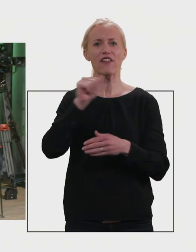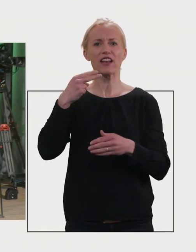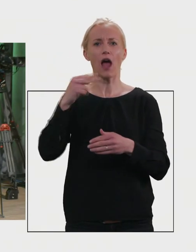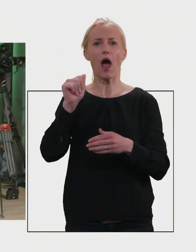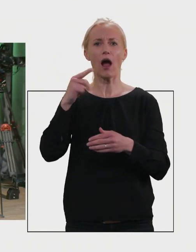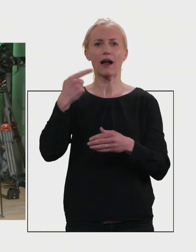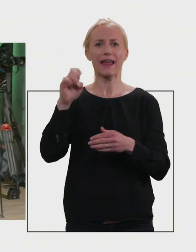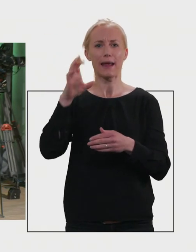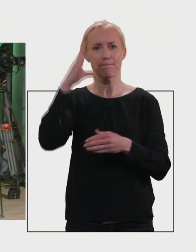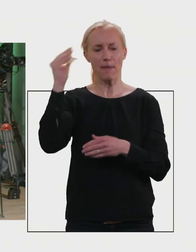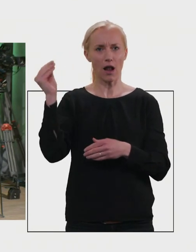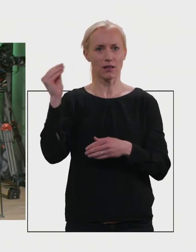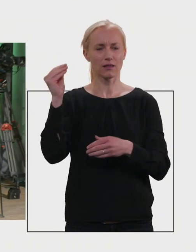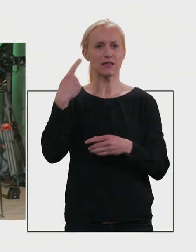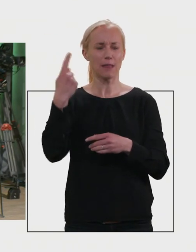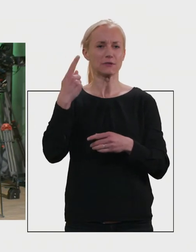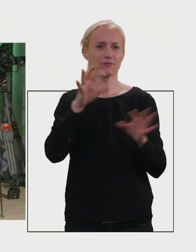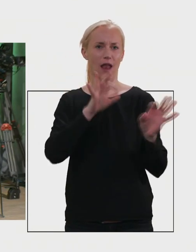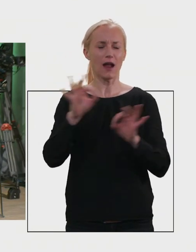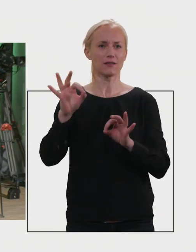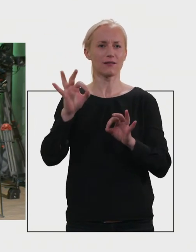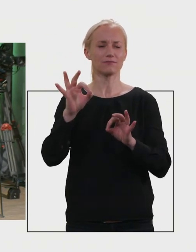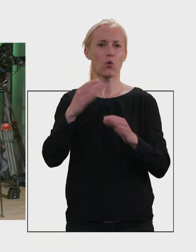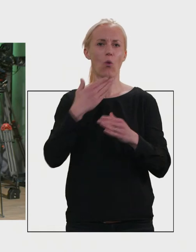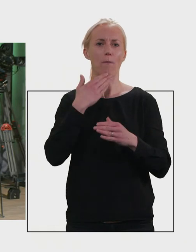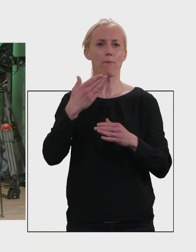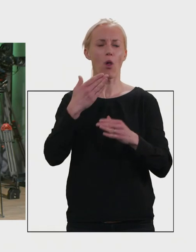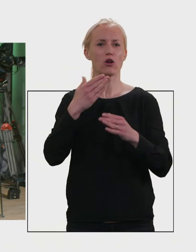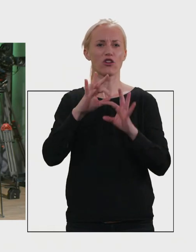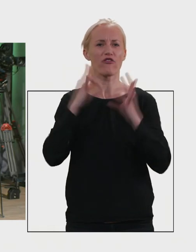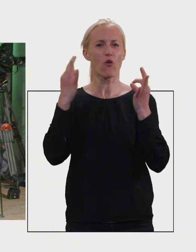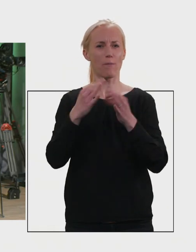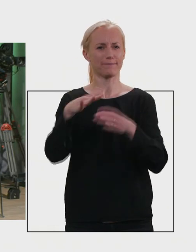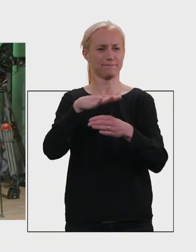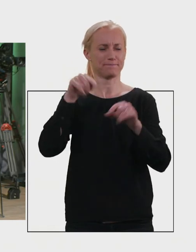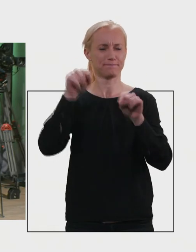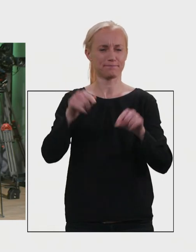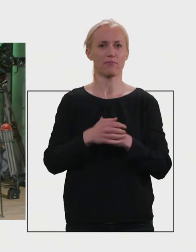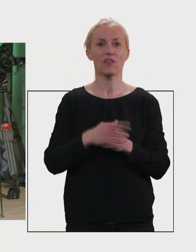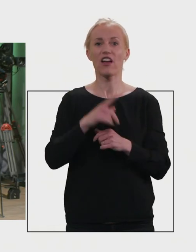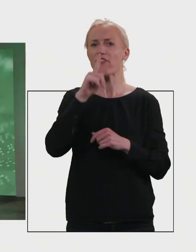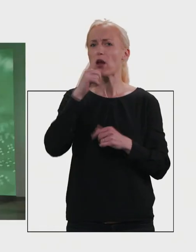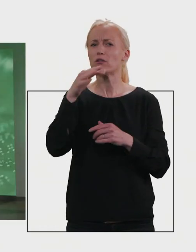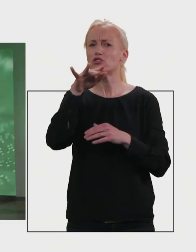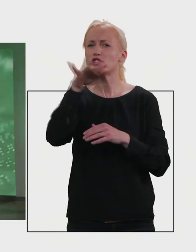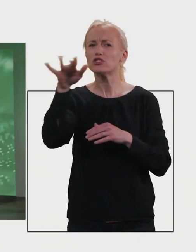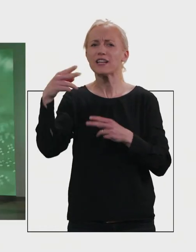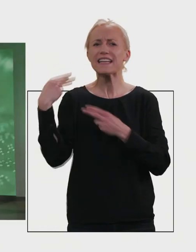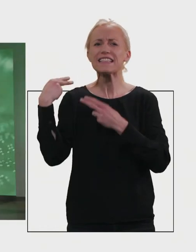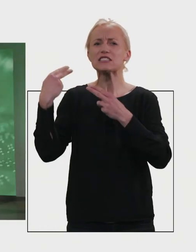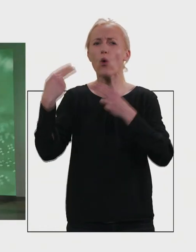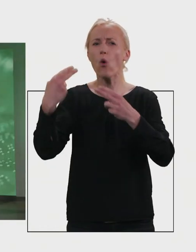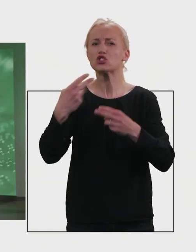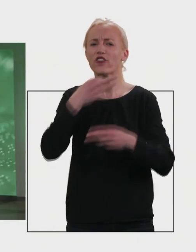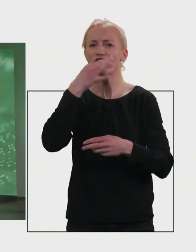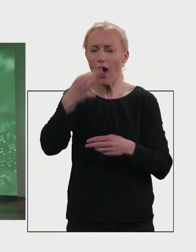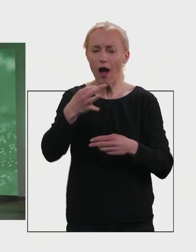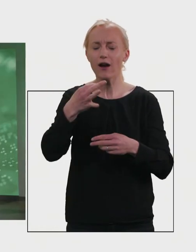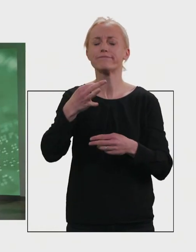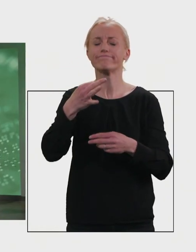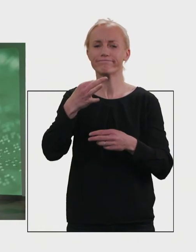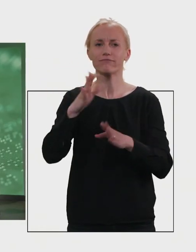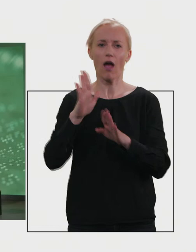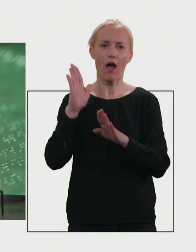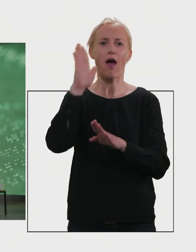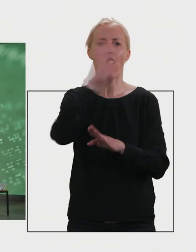Bereichsleiter für Geschichte des Ortes Stiftung Humboldt Forum. Das heißt mit anderen Worten, solltet ihr irgendwelche historischen Fragen haben, dann gehen diese historischen Fragen